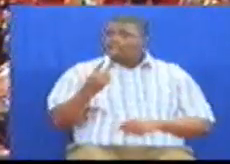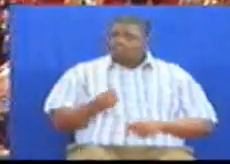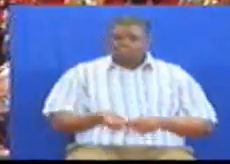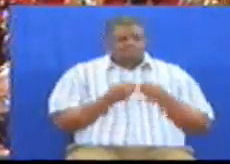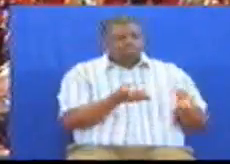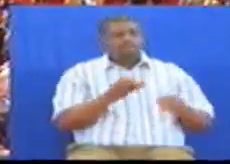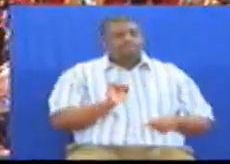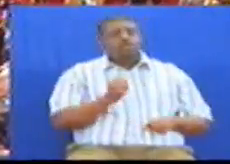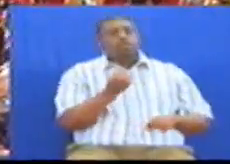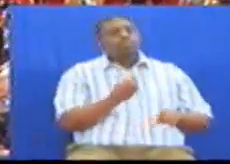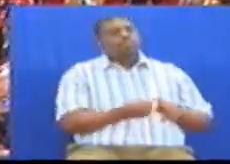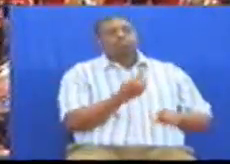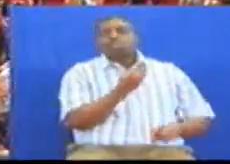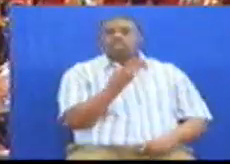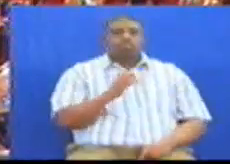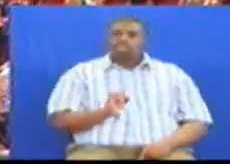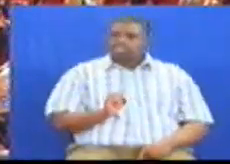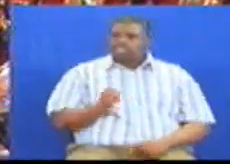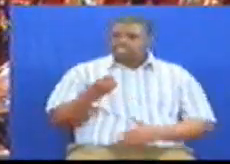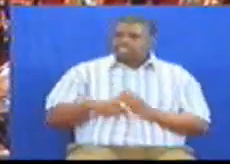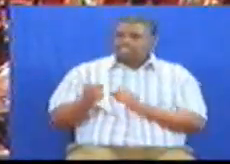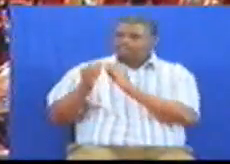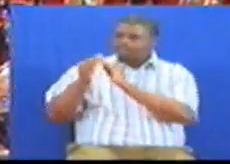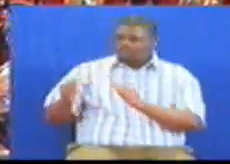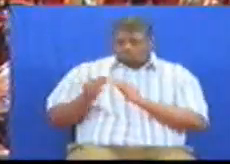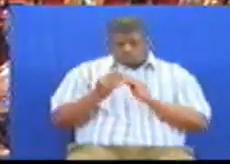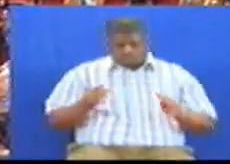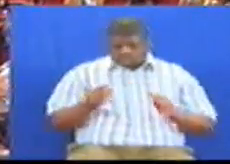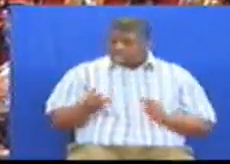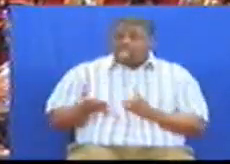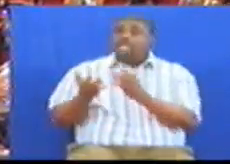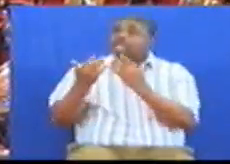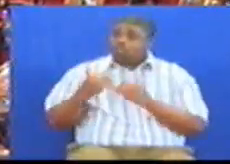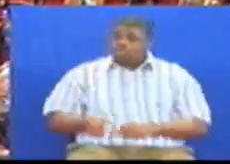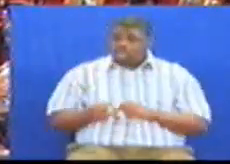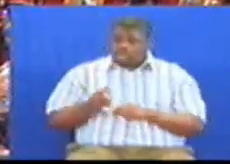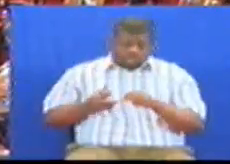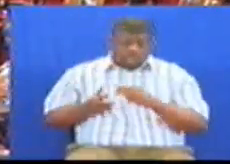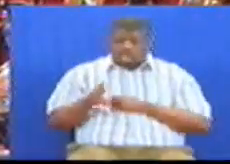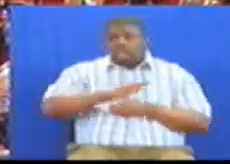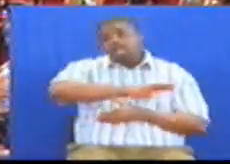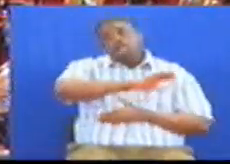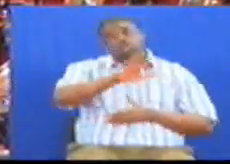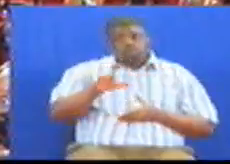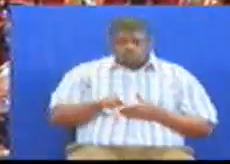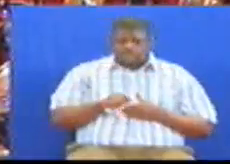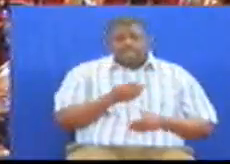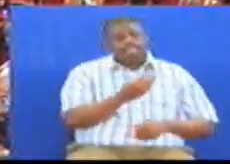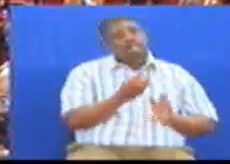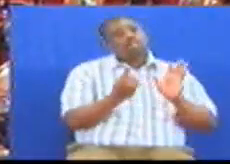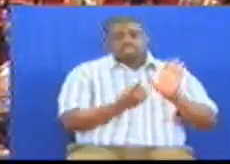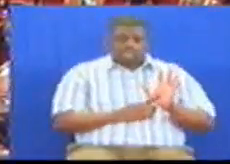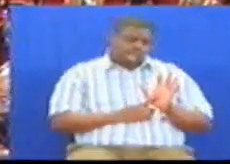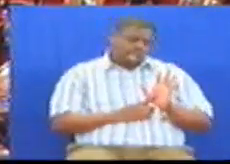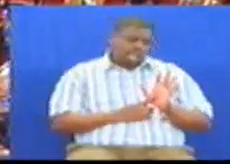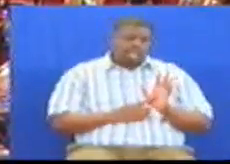milioni 140 kwenye maboma ambayo yanawezekana yako kwenye kata zote 36. Wakati huo